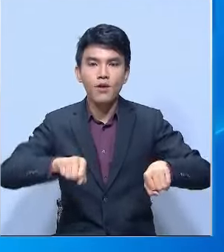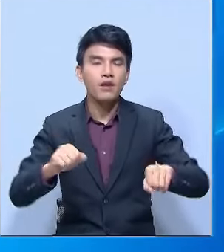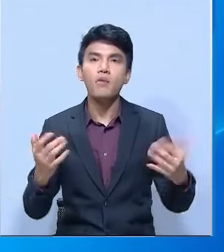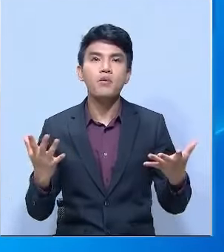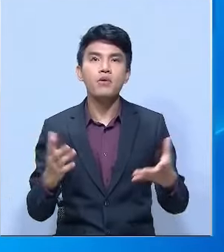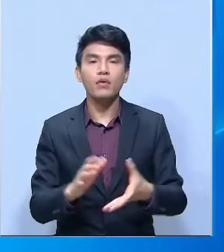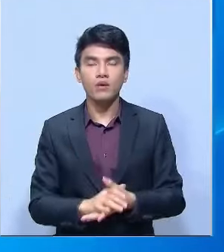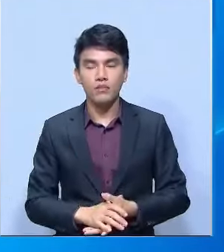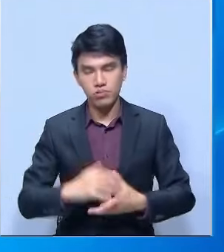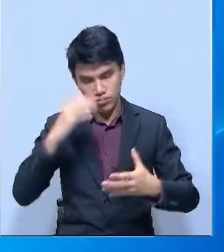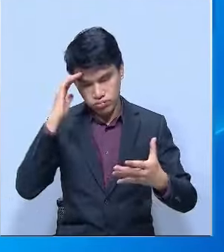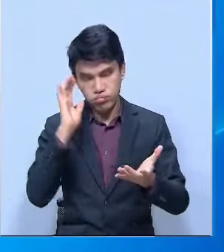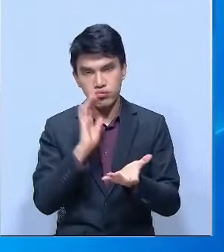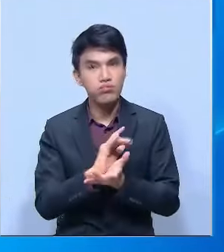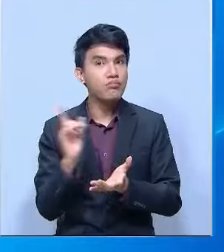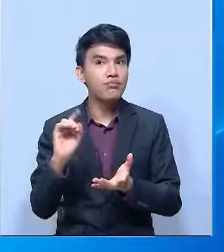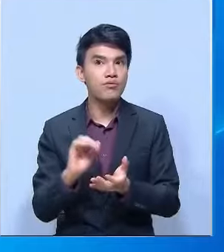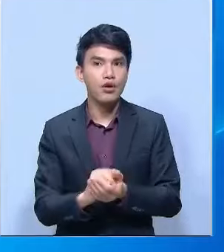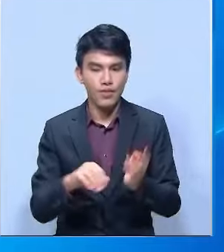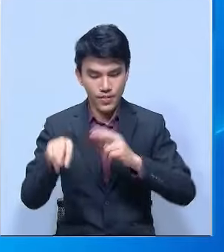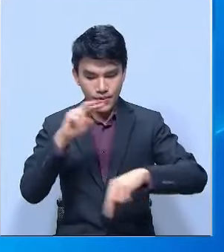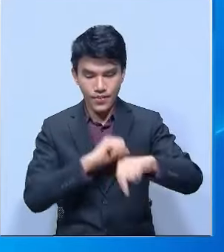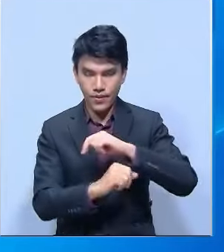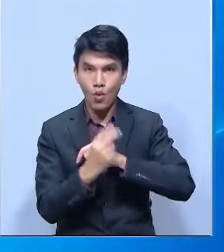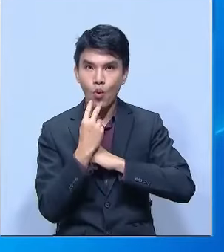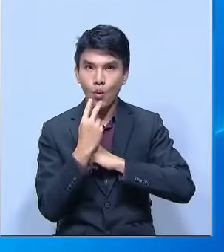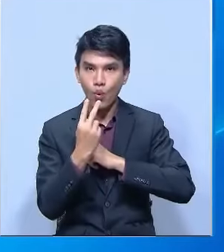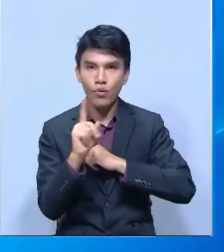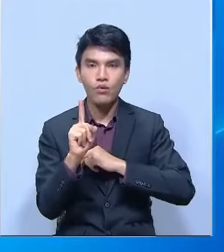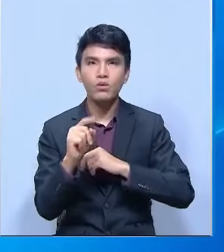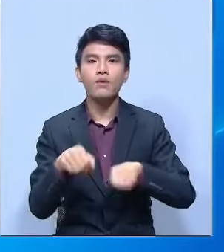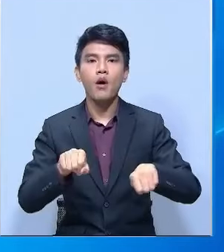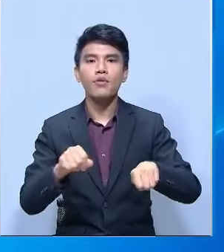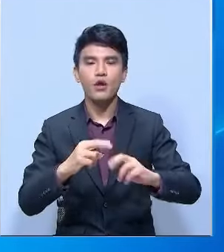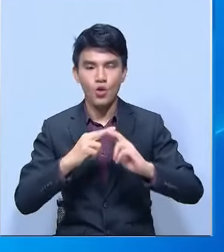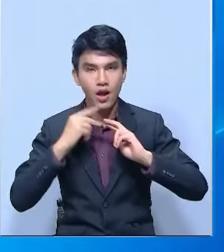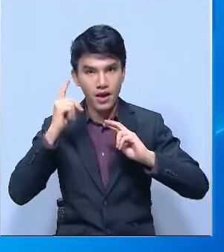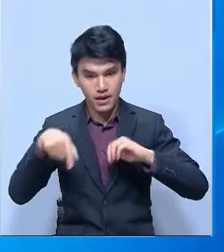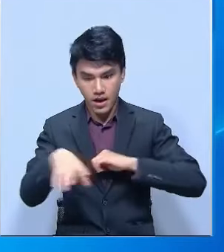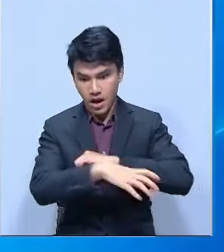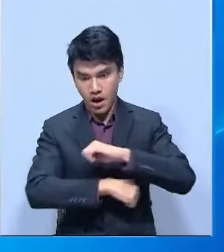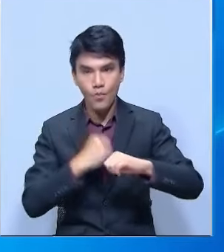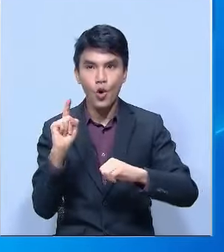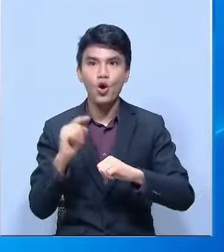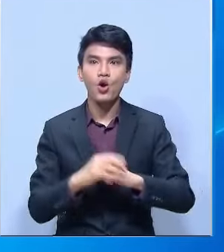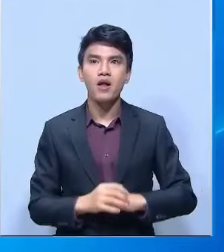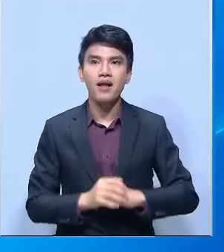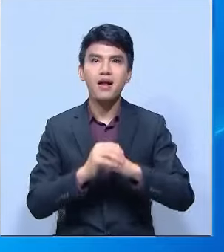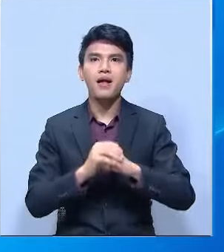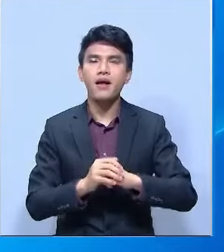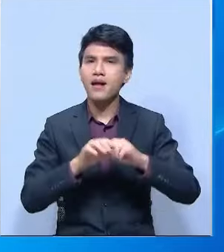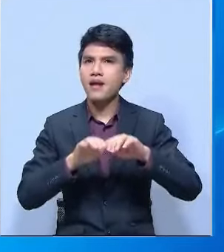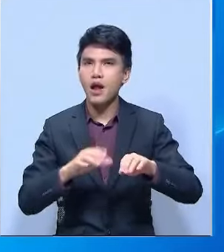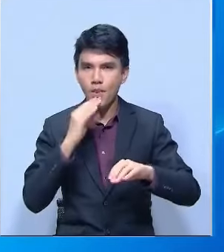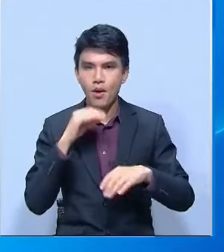ทีนี้ตำรวจเขาก็บอกว่าเขาก็ต้องตรวจสอบว่านี่เป็นรถของเจ้าตัวจริงๆหรือขโมยมาหรือเปล่า แล้วตัวเด็กสั่นด้วยไหมเขาพูดอ่ะ